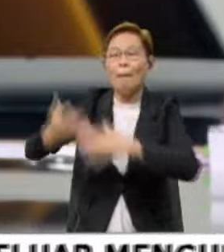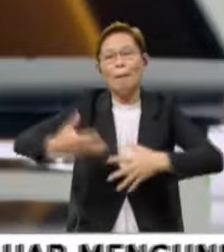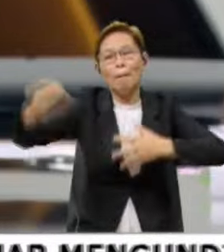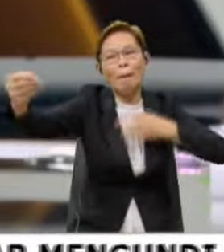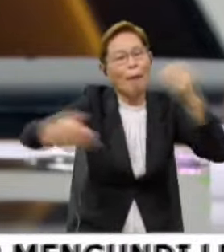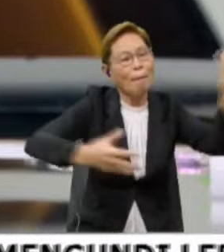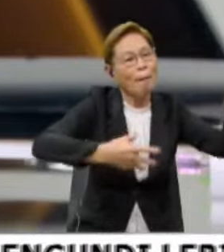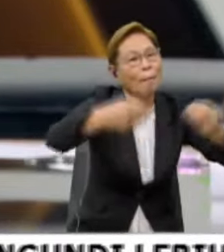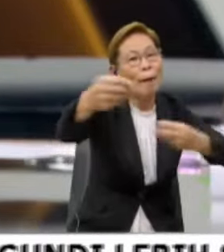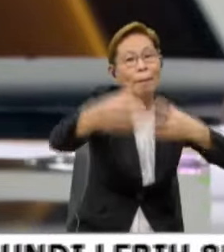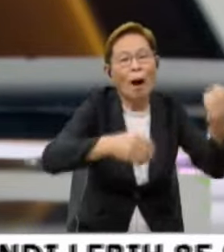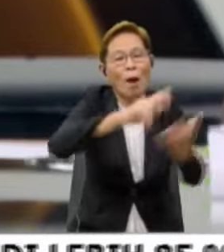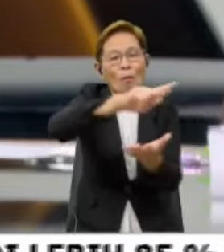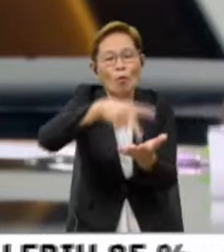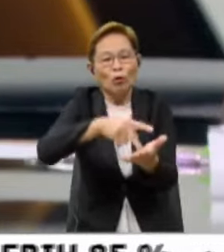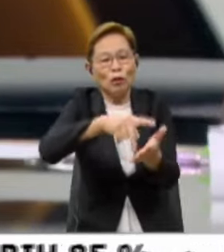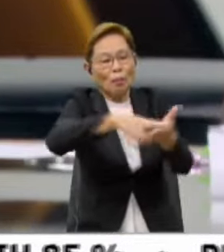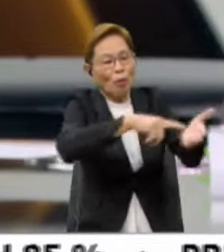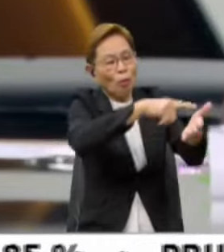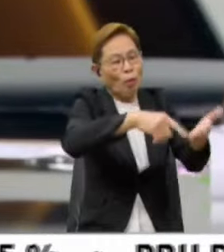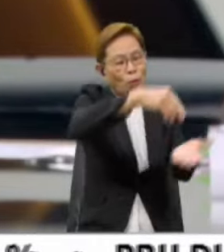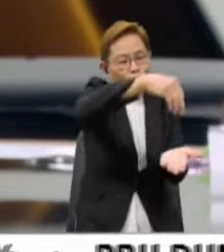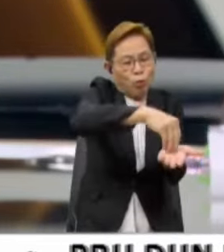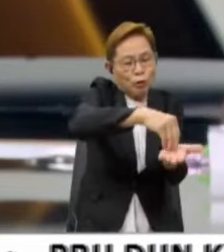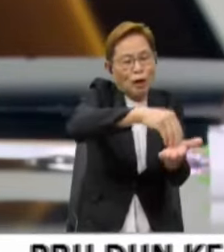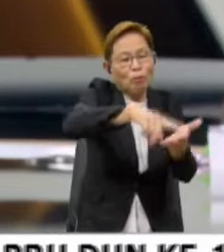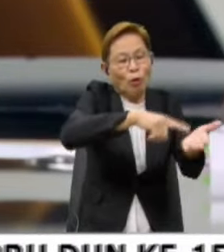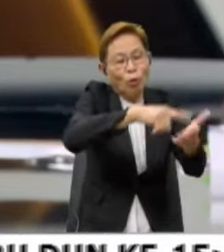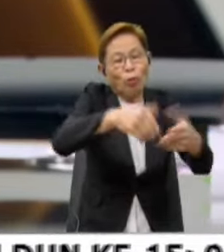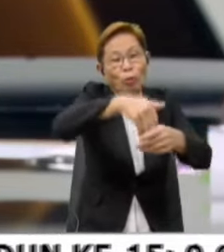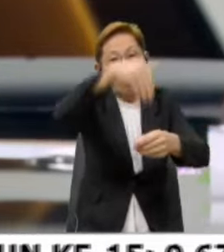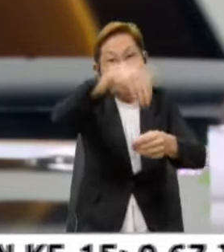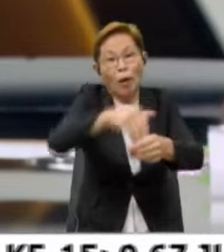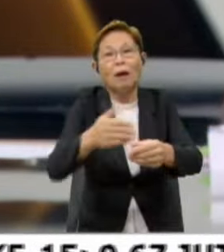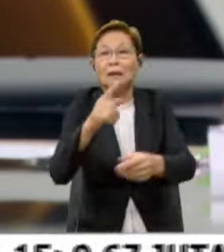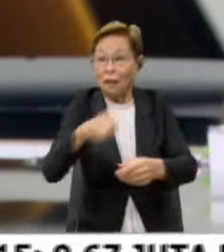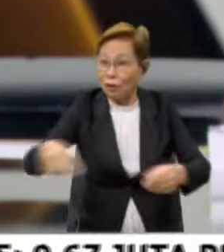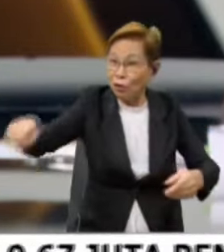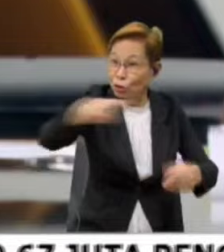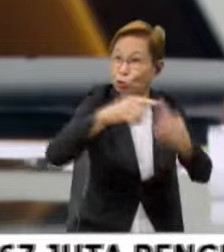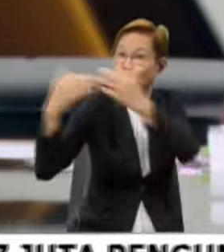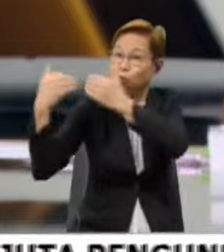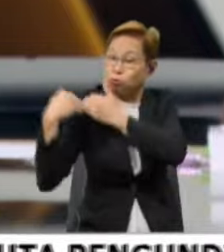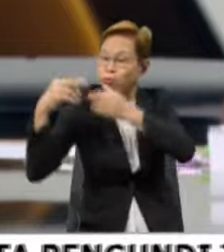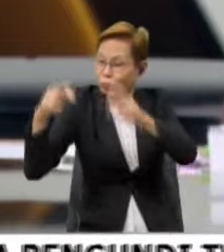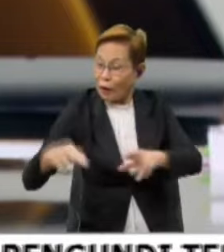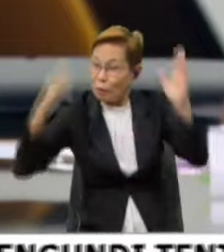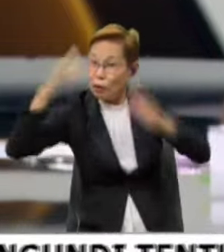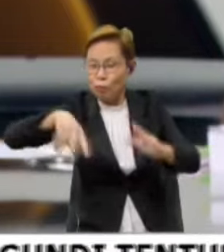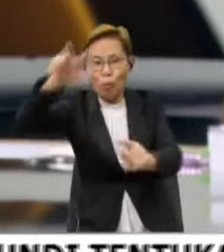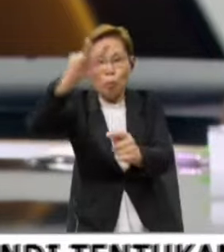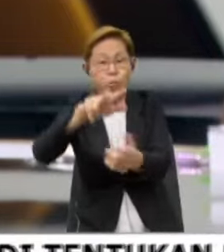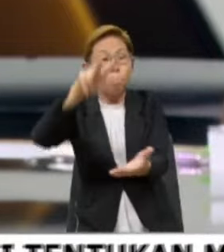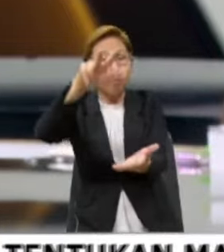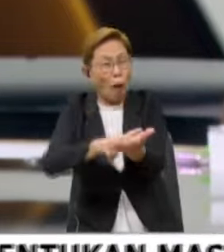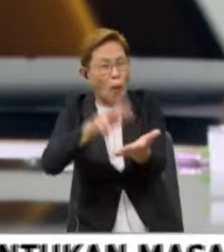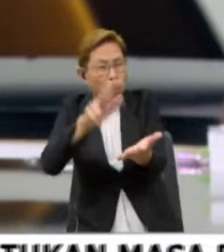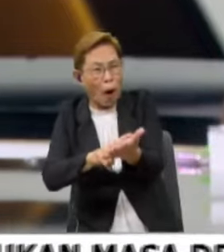kembali ke pusat kemudi mereka dan menjalankan tanggung jawab sebagai rakyat Malaysia untuk menentukan